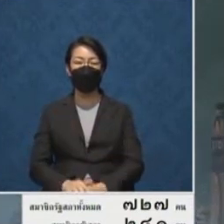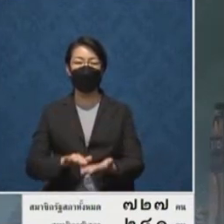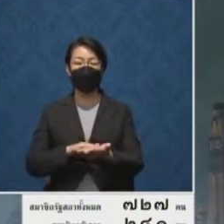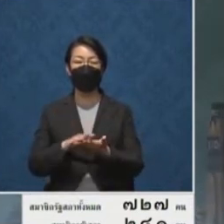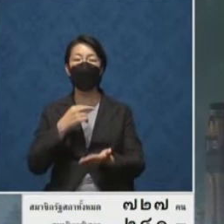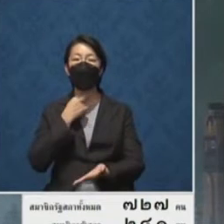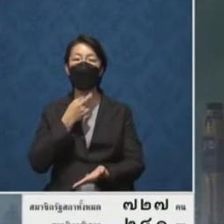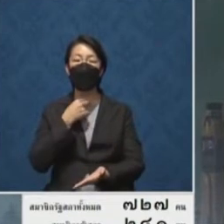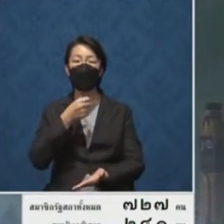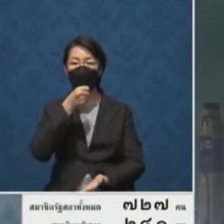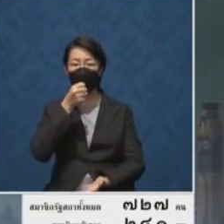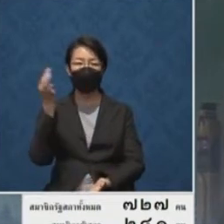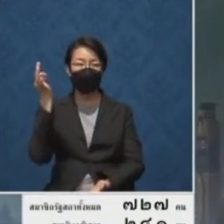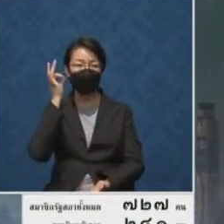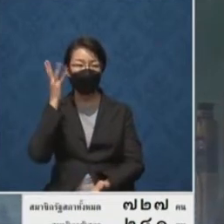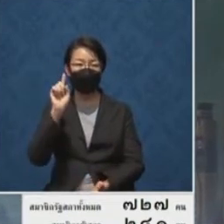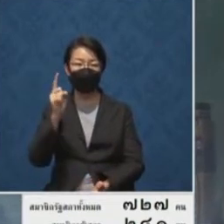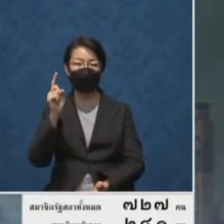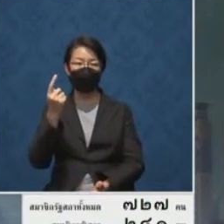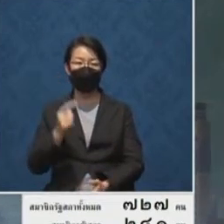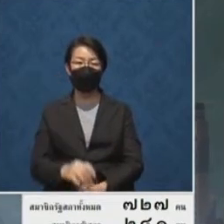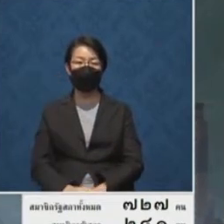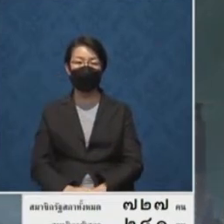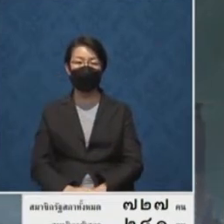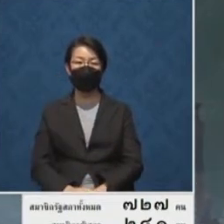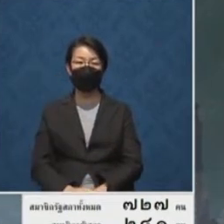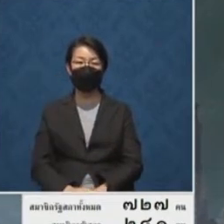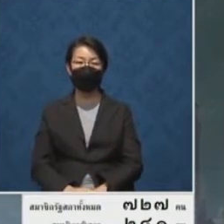ขออนุญาตท่านขานอีกครั้งนะครับออกใหม่ครับ